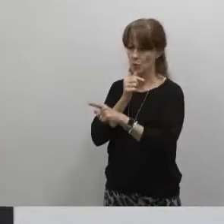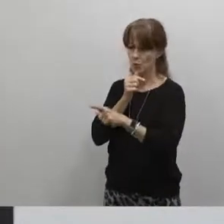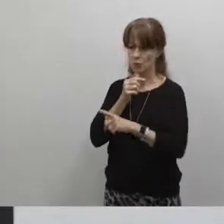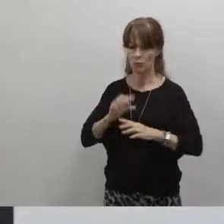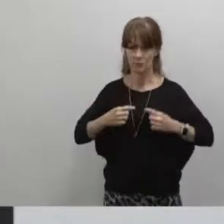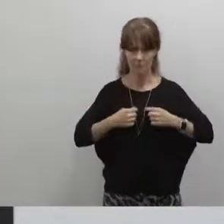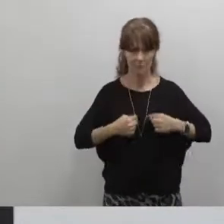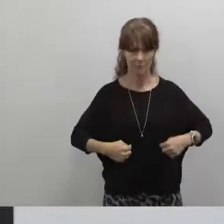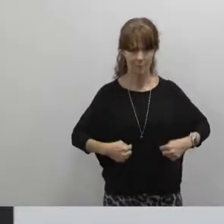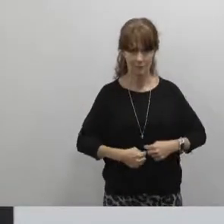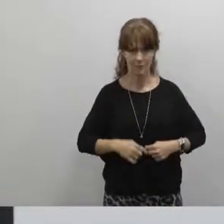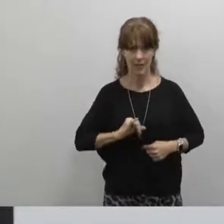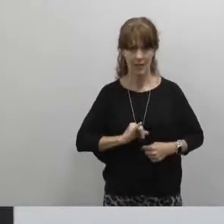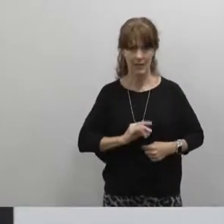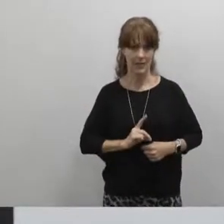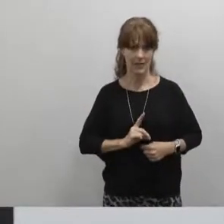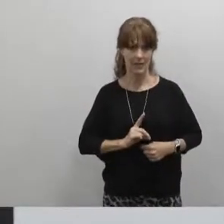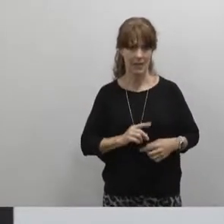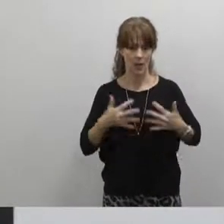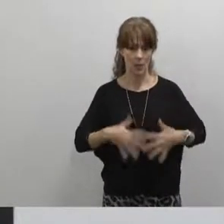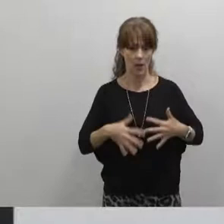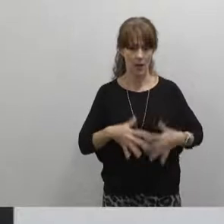thai để na kia nơi nơi lơ